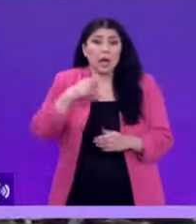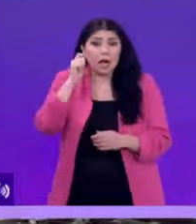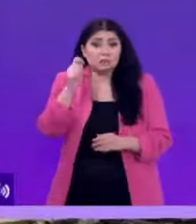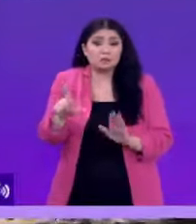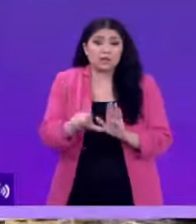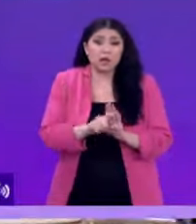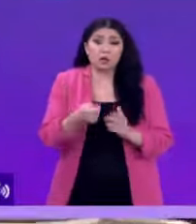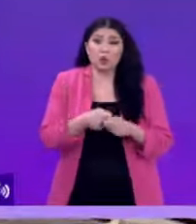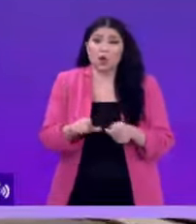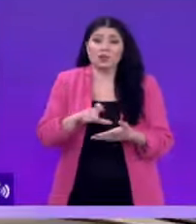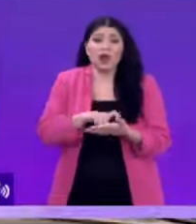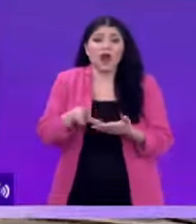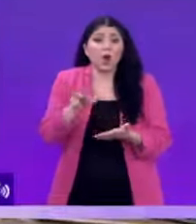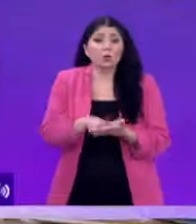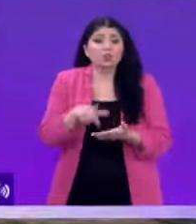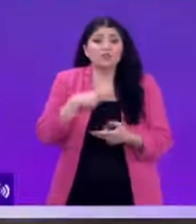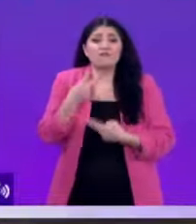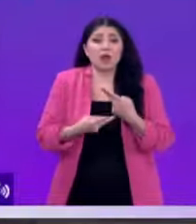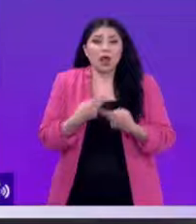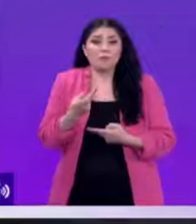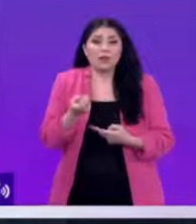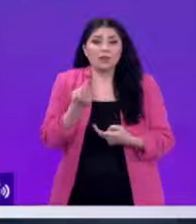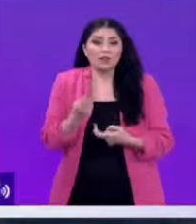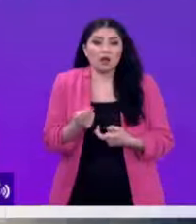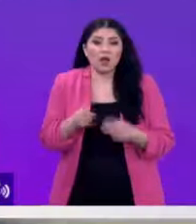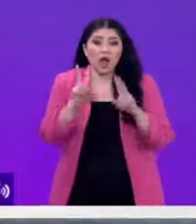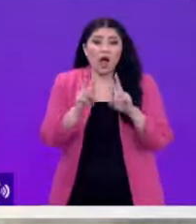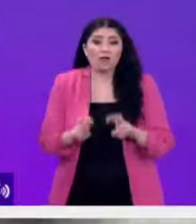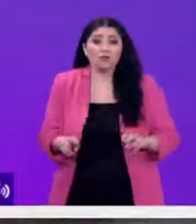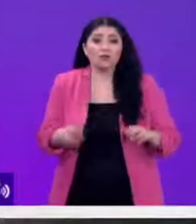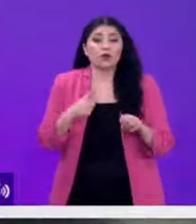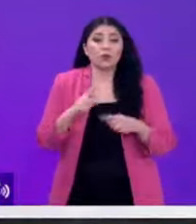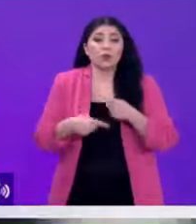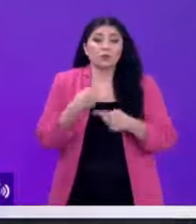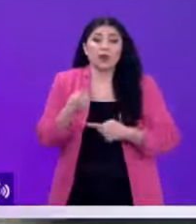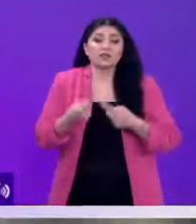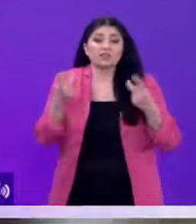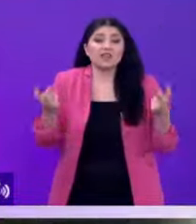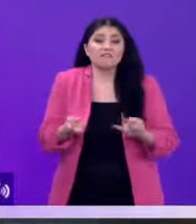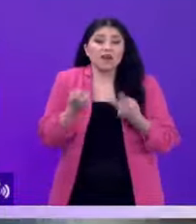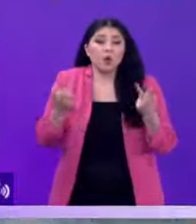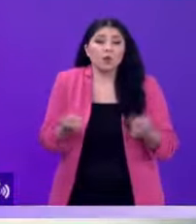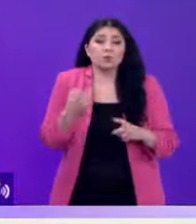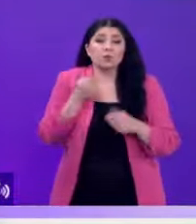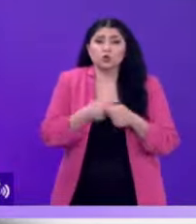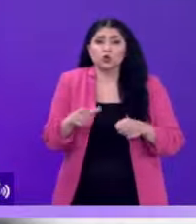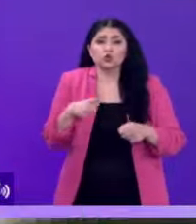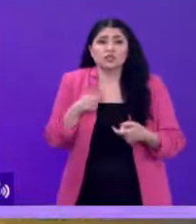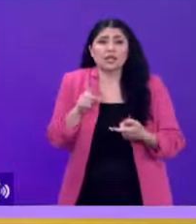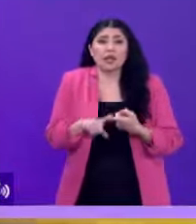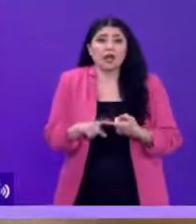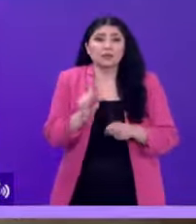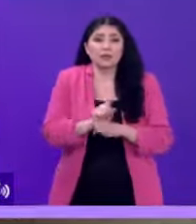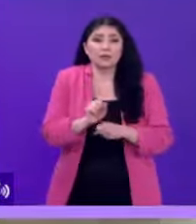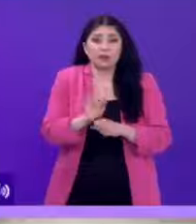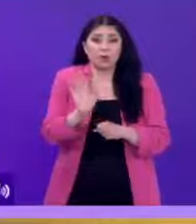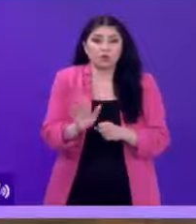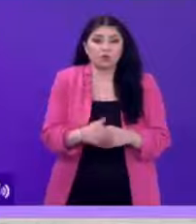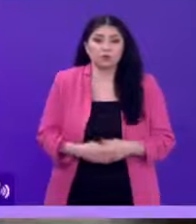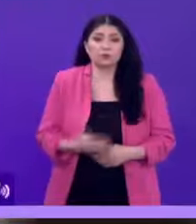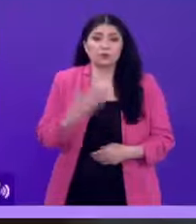că toate sunt valabile, însă anchetătorii o să verifice tot ce ține de acest magazin. Mulțumesc tare mult,